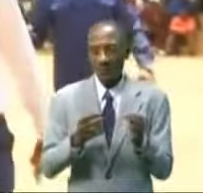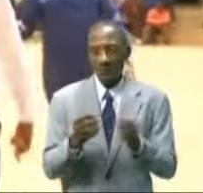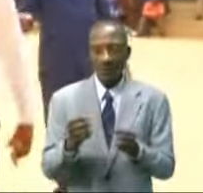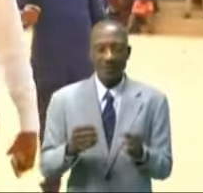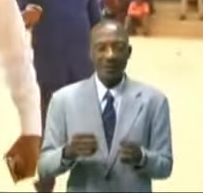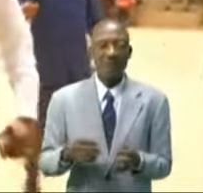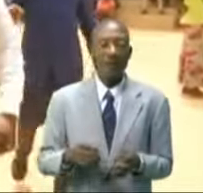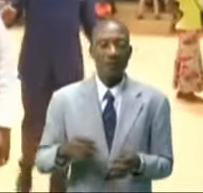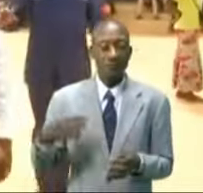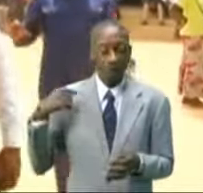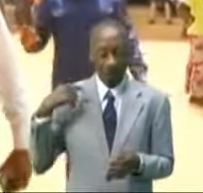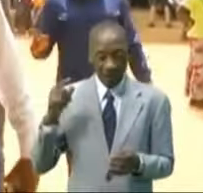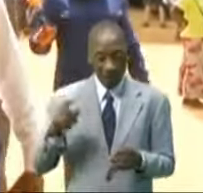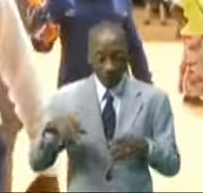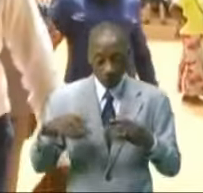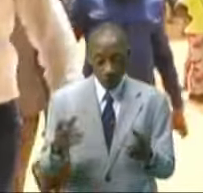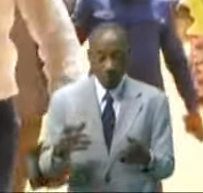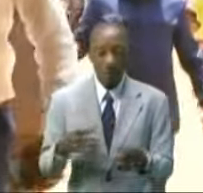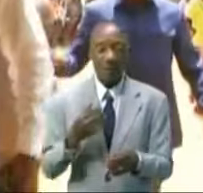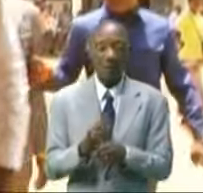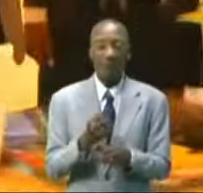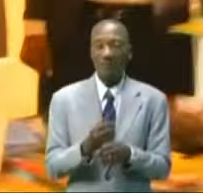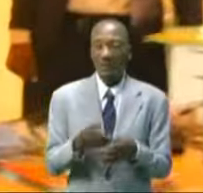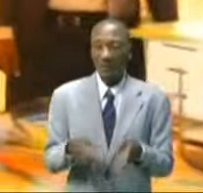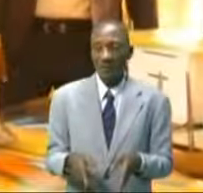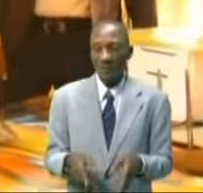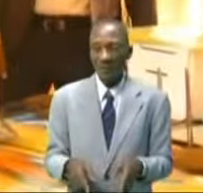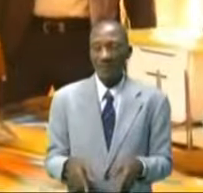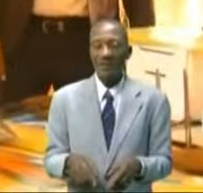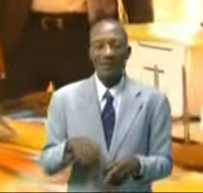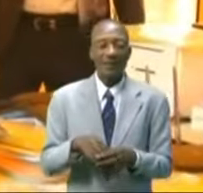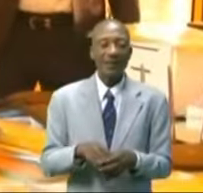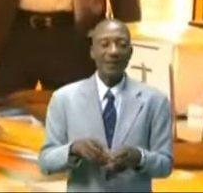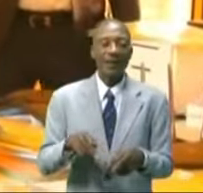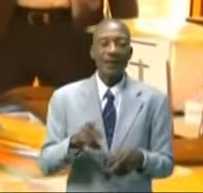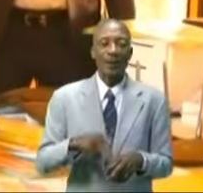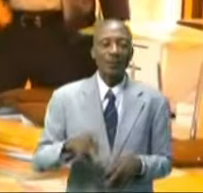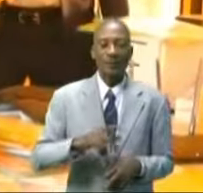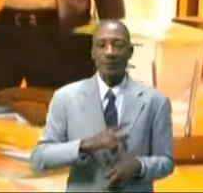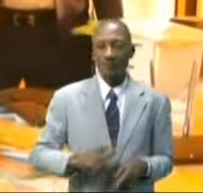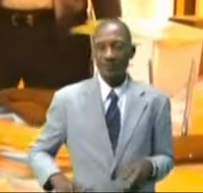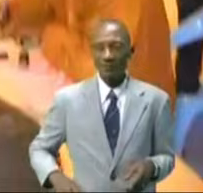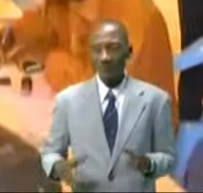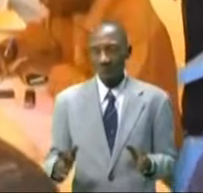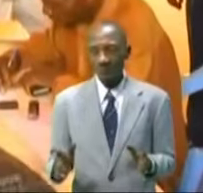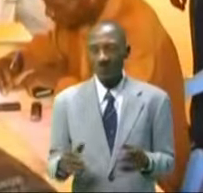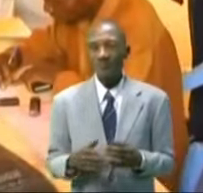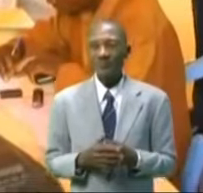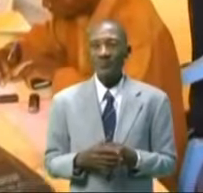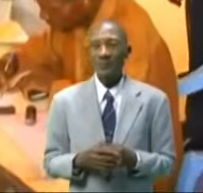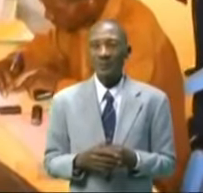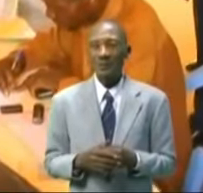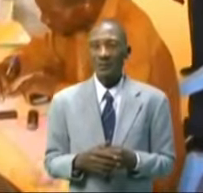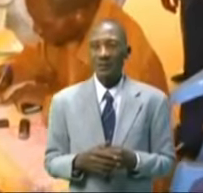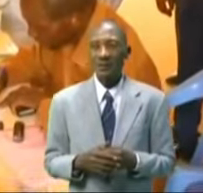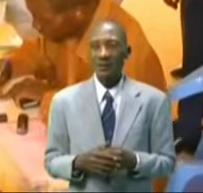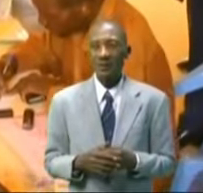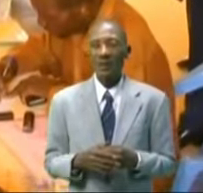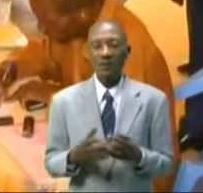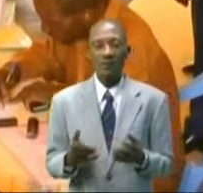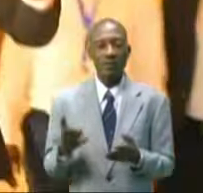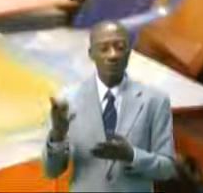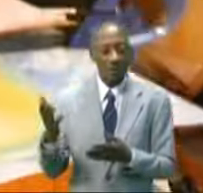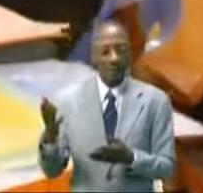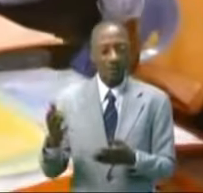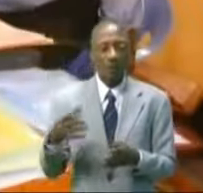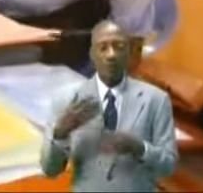sans repos. Justin Muntumosi s'est rendu à la salle Ubuntu de l'hôtel du gouvernement provincial où se déroule l'opération des contrôles